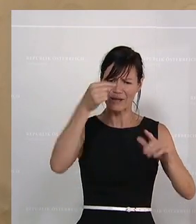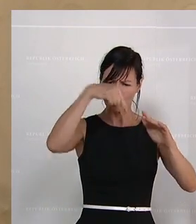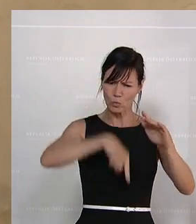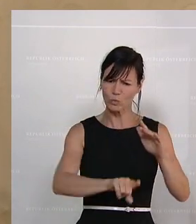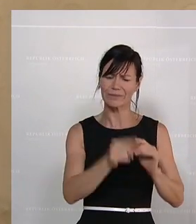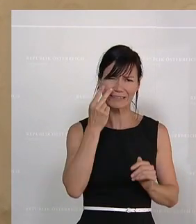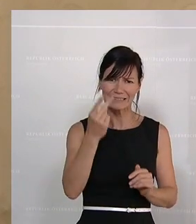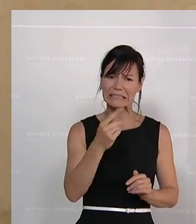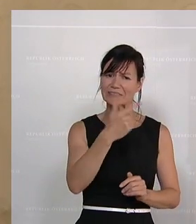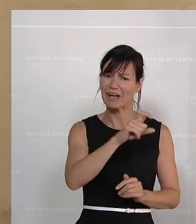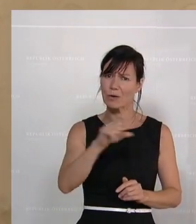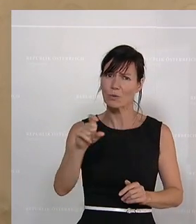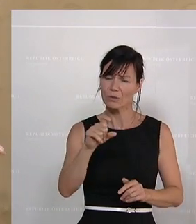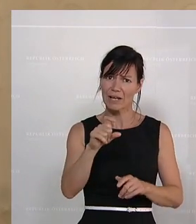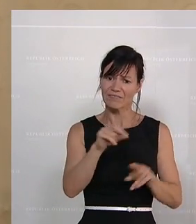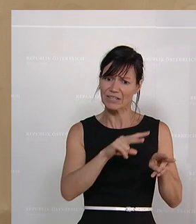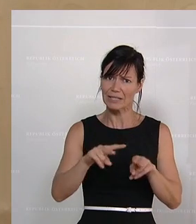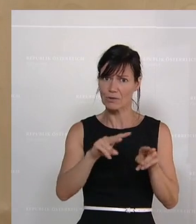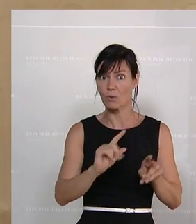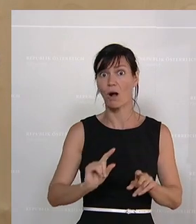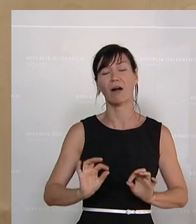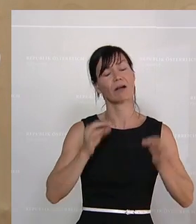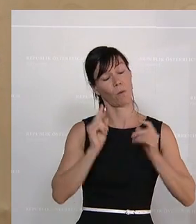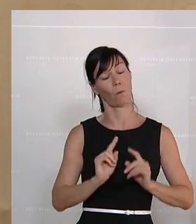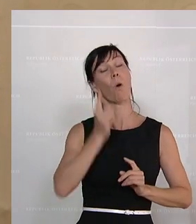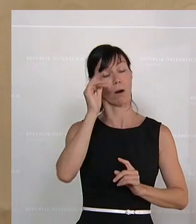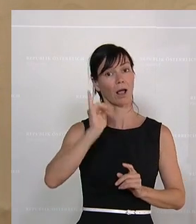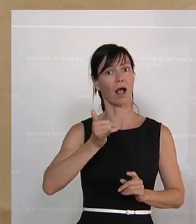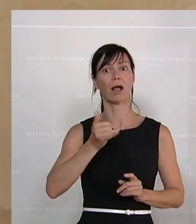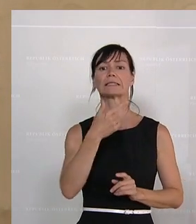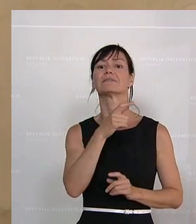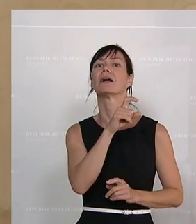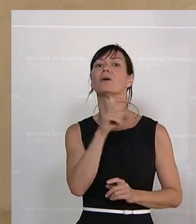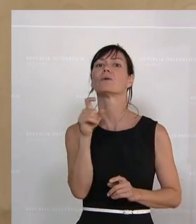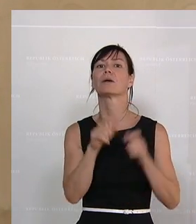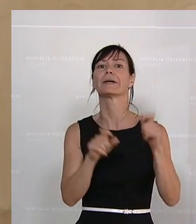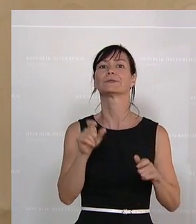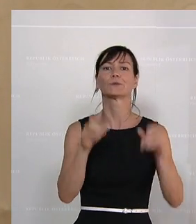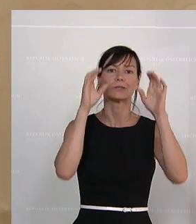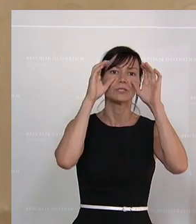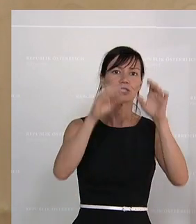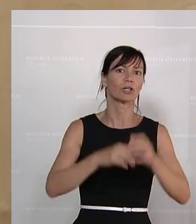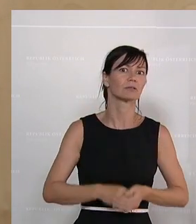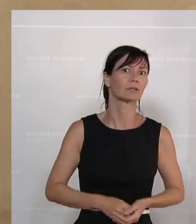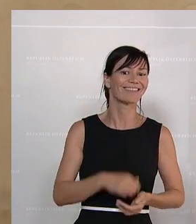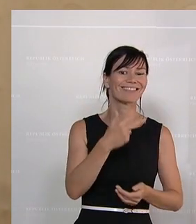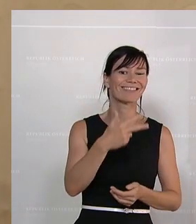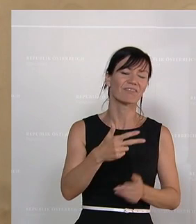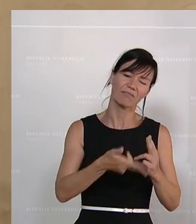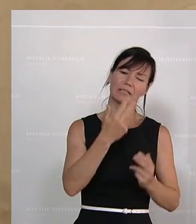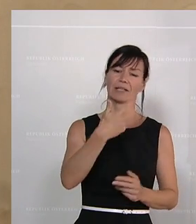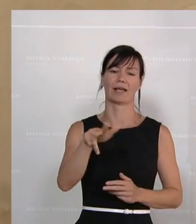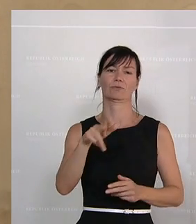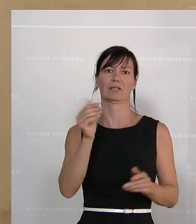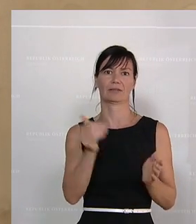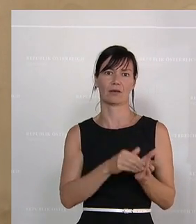hat dieses hochqualitative video hatte 200 aufrufe und dafür sind 300.000 euro steuer geht es in die hand